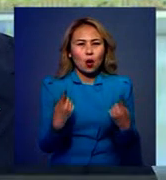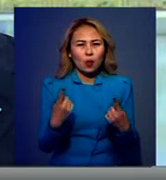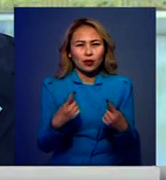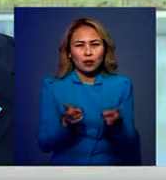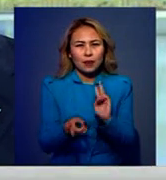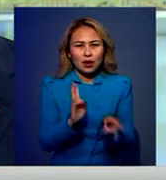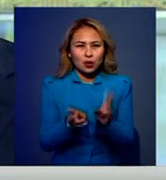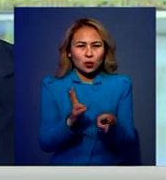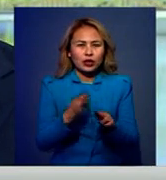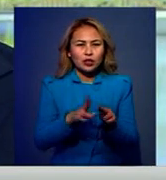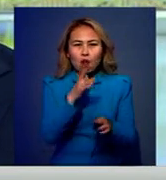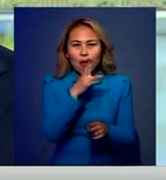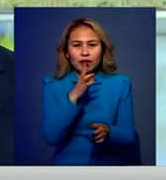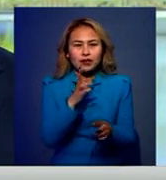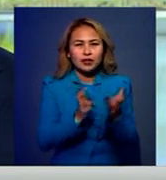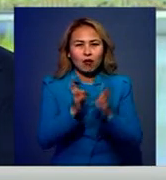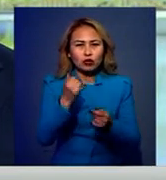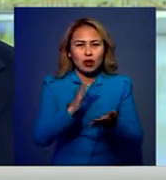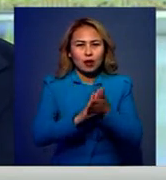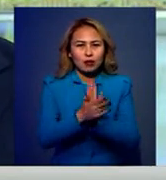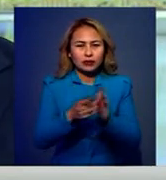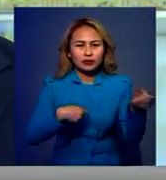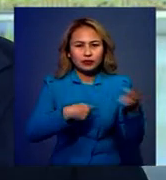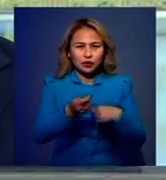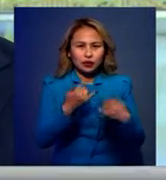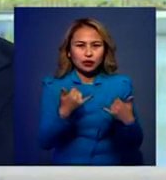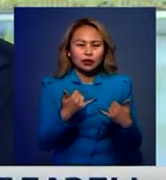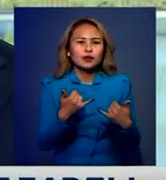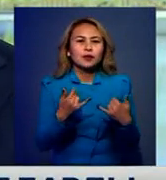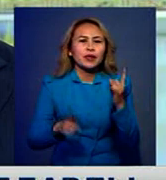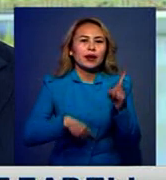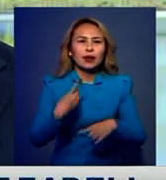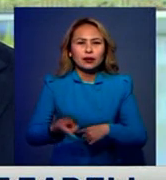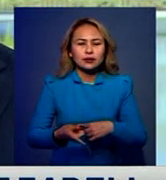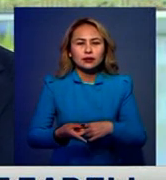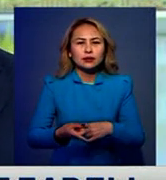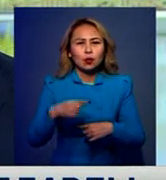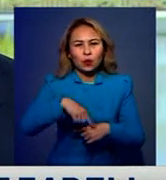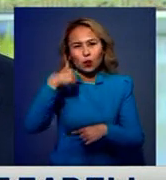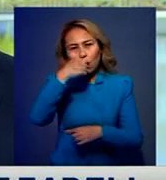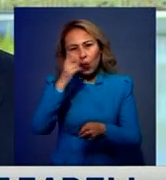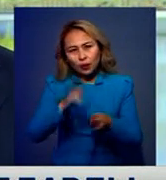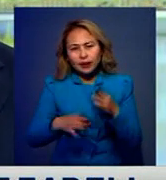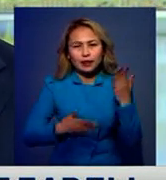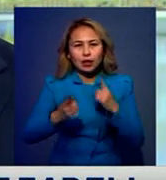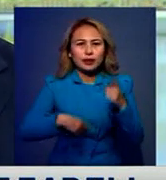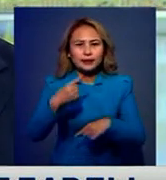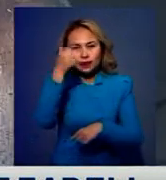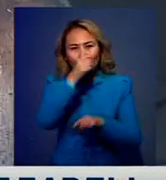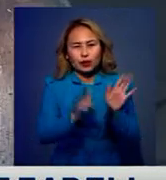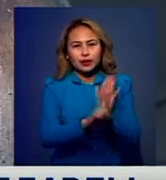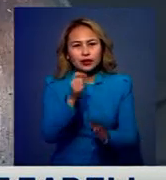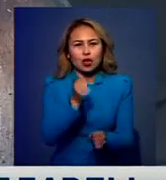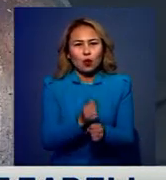айналысып, қазір мына кореялық заводпен келісім шартқа отырмыз. Келесі Құда қаласа келесі осы жылдың аяғына, келесі жыл соңында жұмысқа қосамыз деп